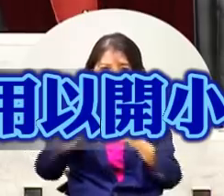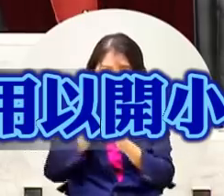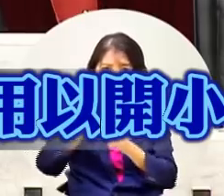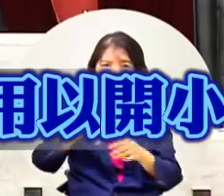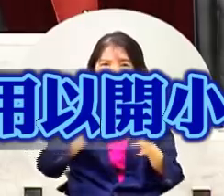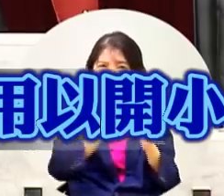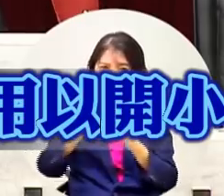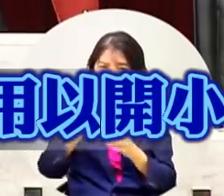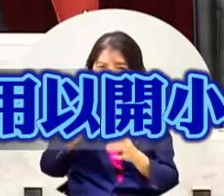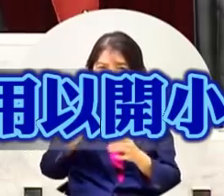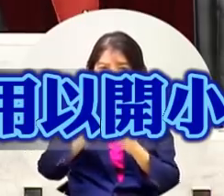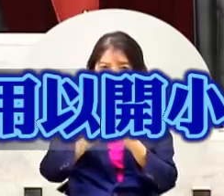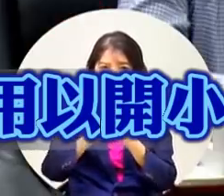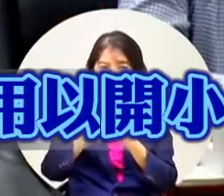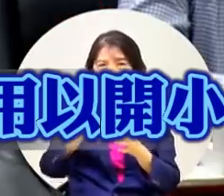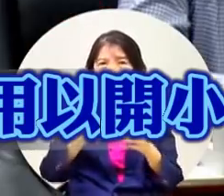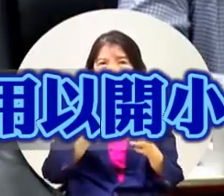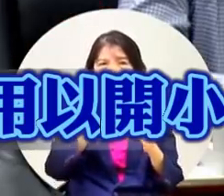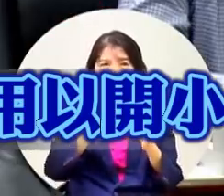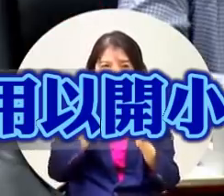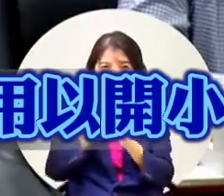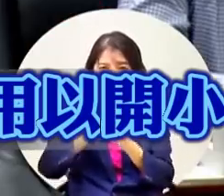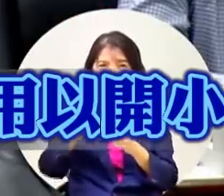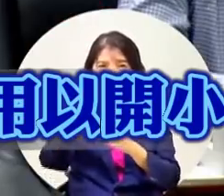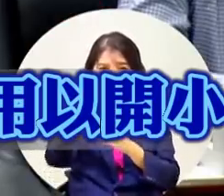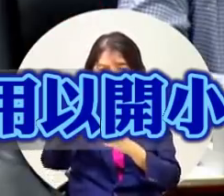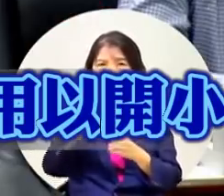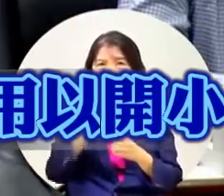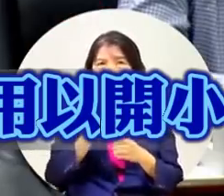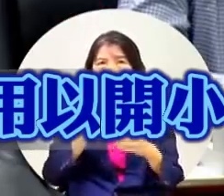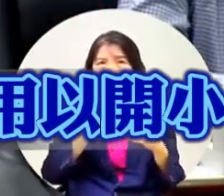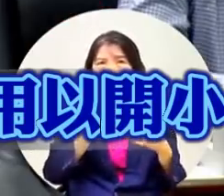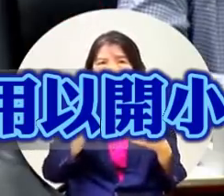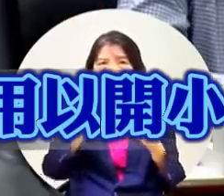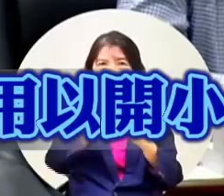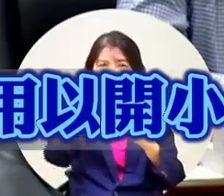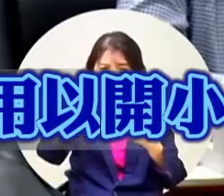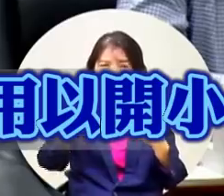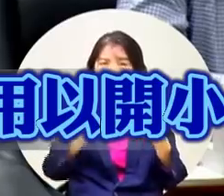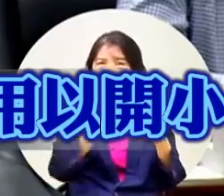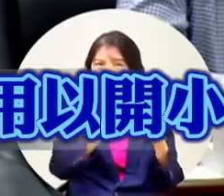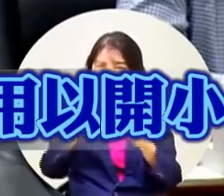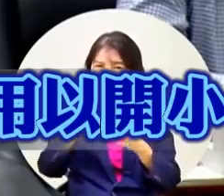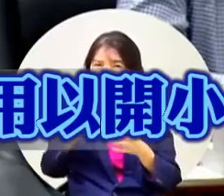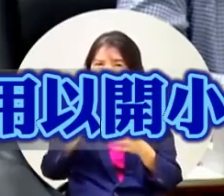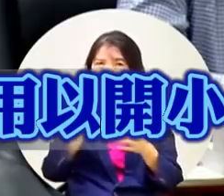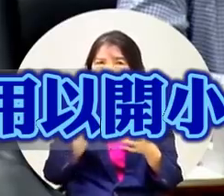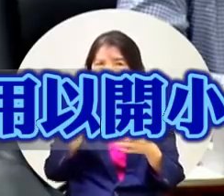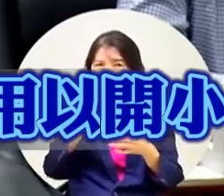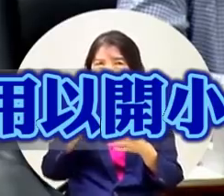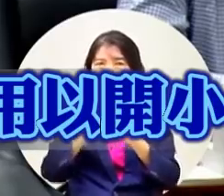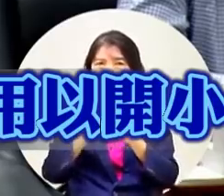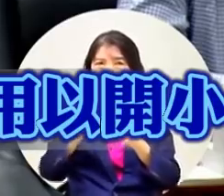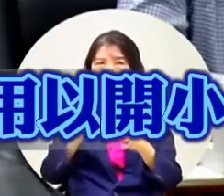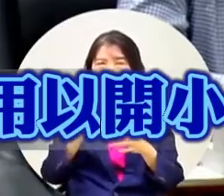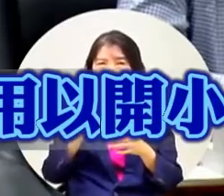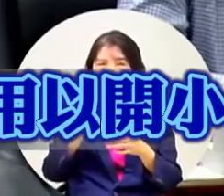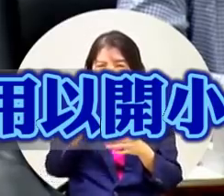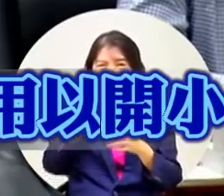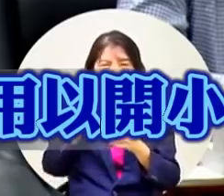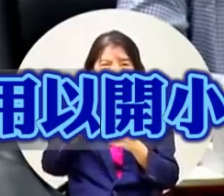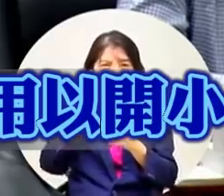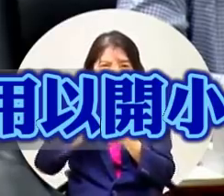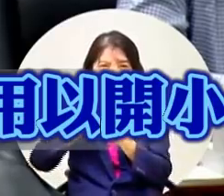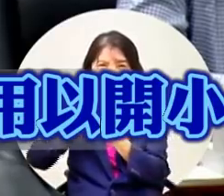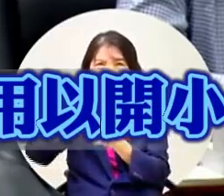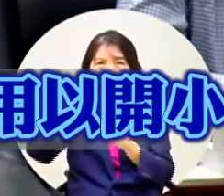间、啊。这是我咨询时间，这法律授予我的权利，请议长不要拖我 的 时间。 法律授予 你的权利吗？ 是你安，何你安干部就？ 议长，时间可不可以暂停？